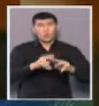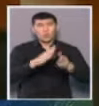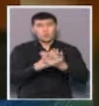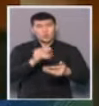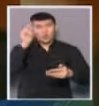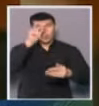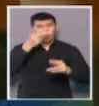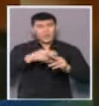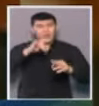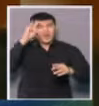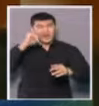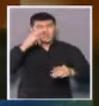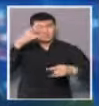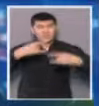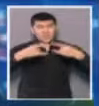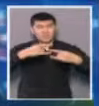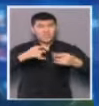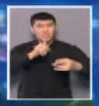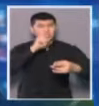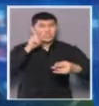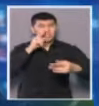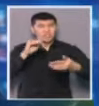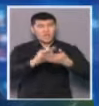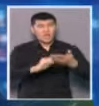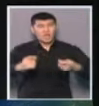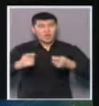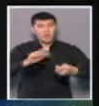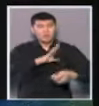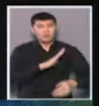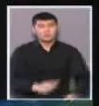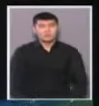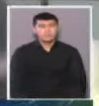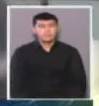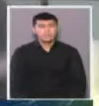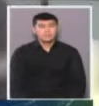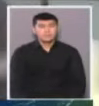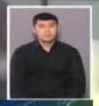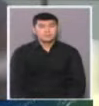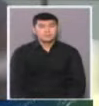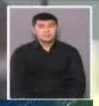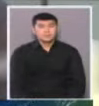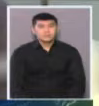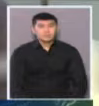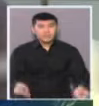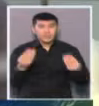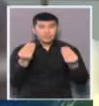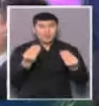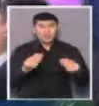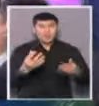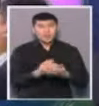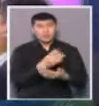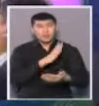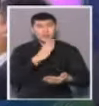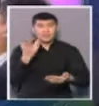оқи жүріп, Қазақ теледидарының жастар редакциясында жұмысқа араласты. Бай, қуатты болайық.